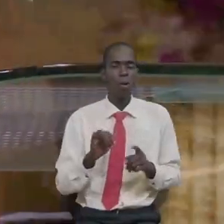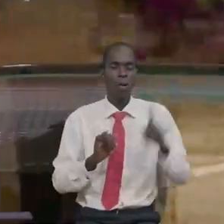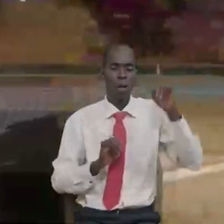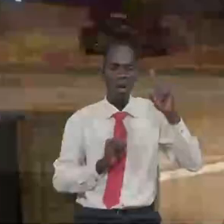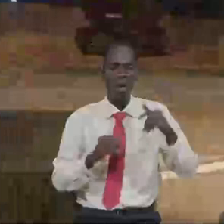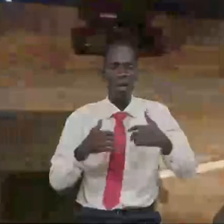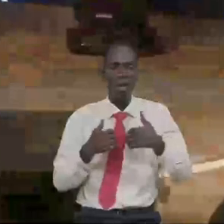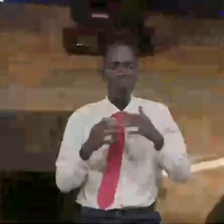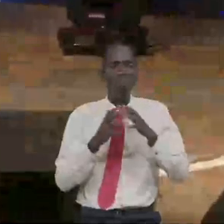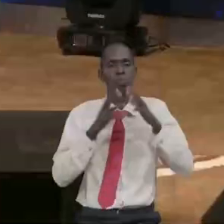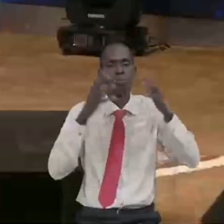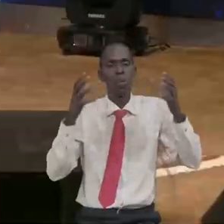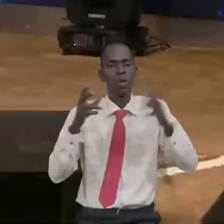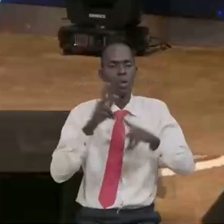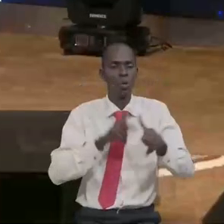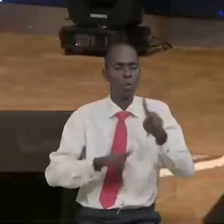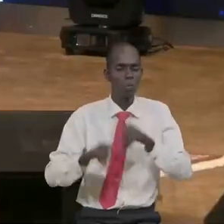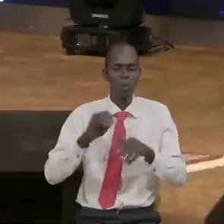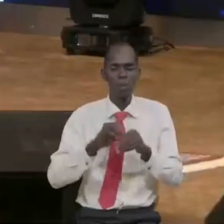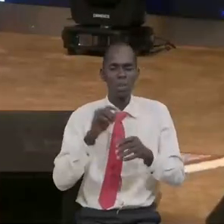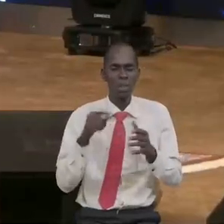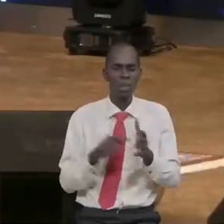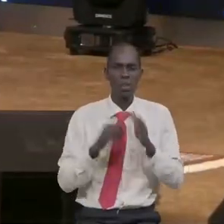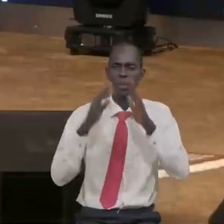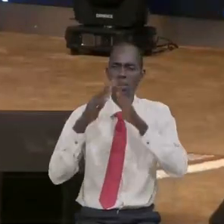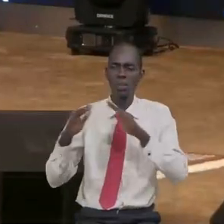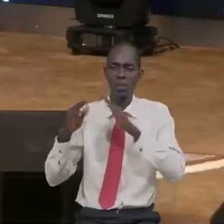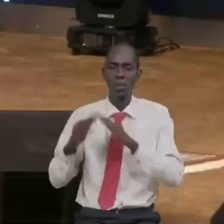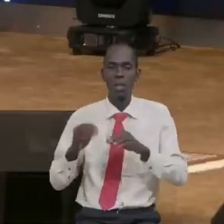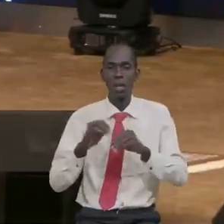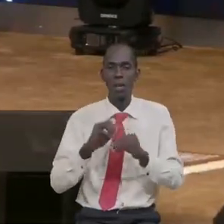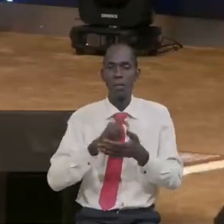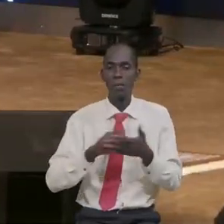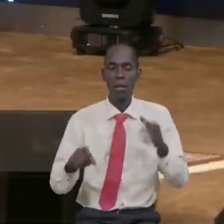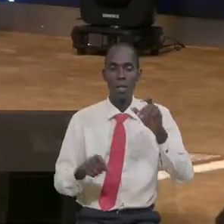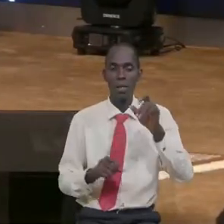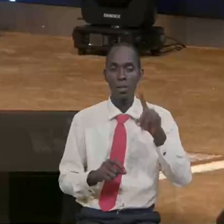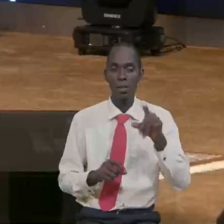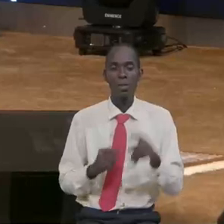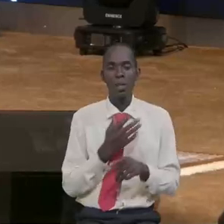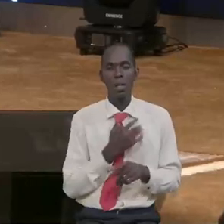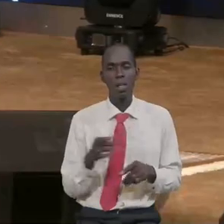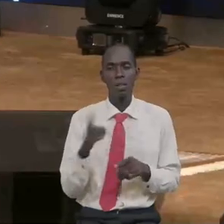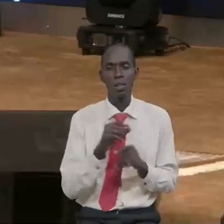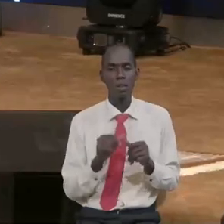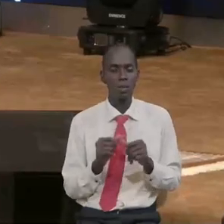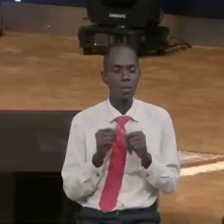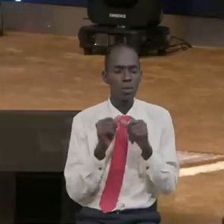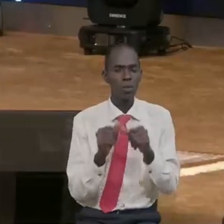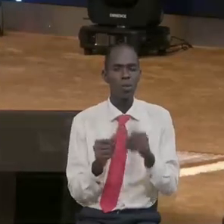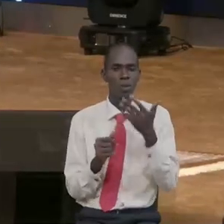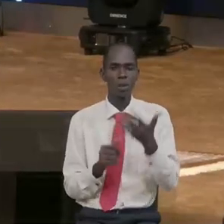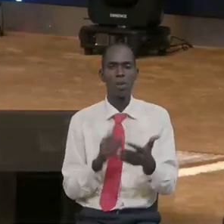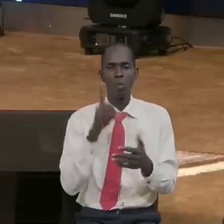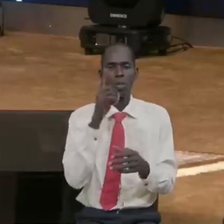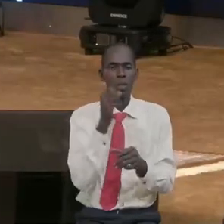mal. Parle car j'ai un peuple nombreux dans cette ville. Verset 11. Il y demeura un an et six